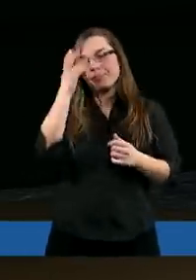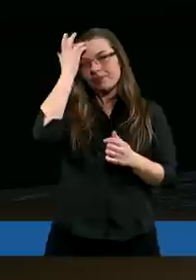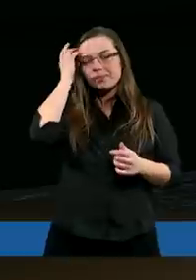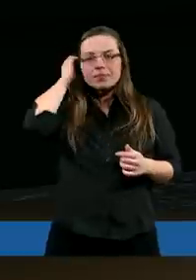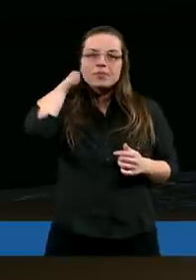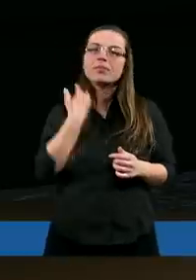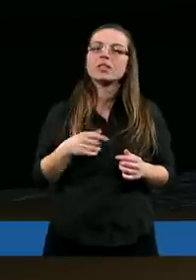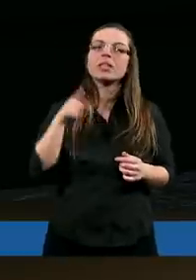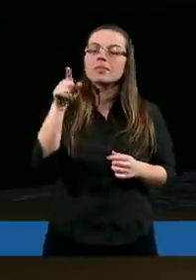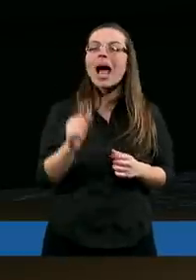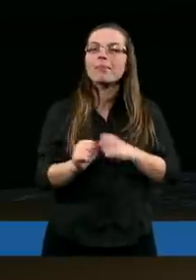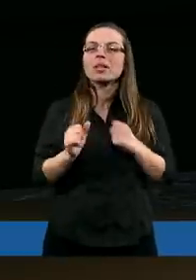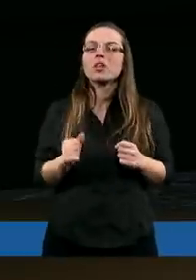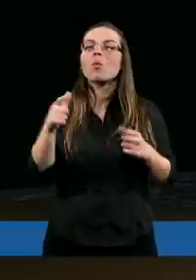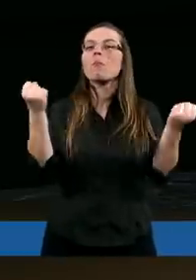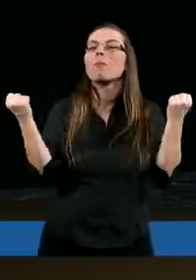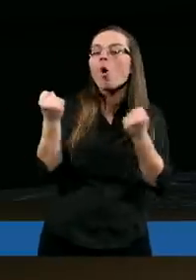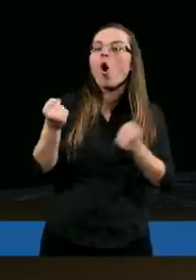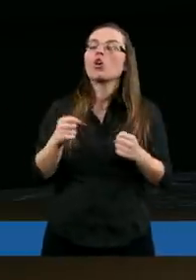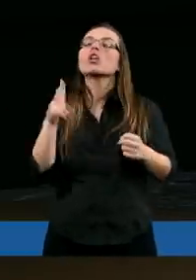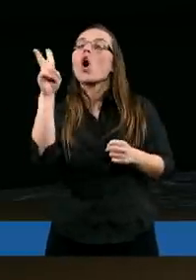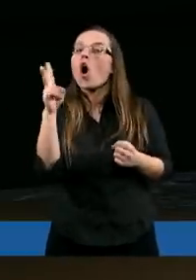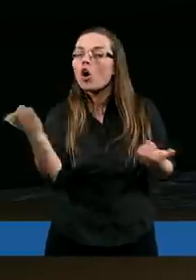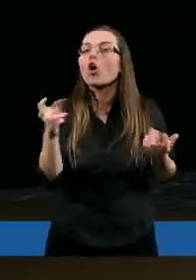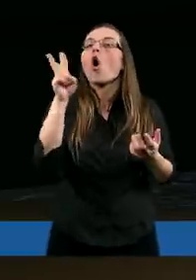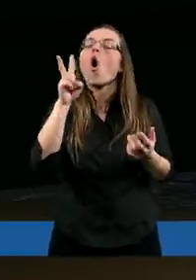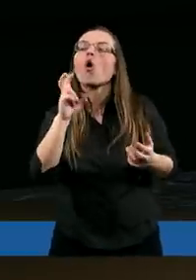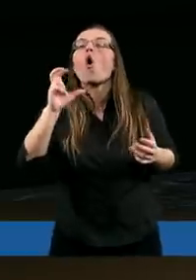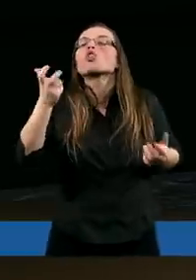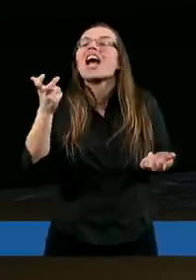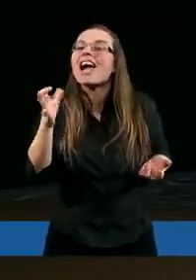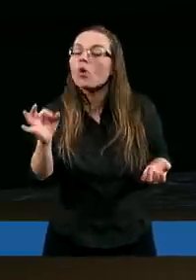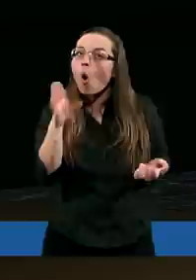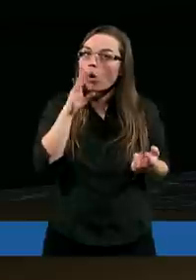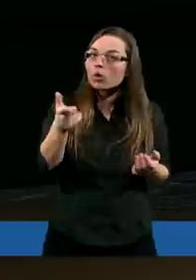jest moc kogo, czego.